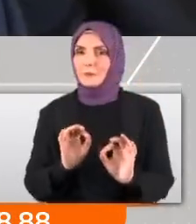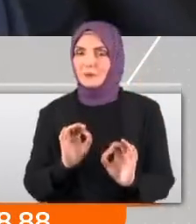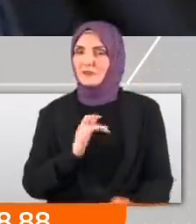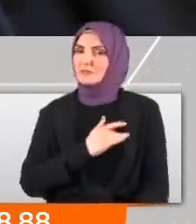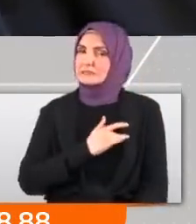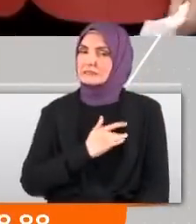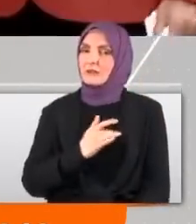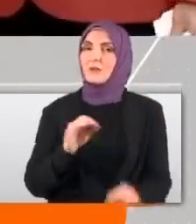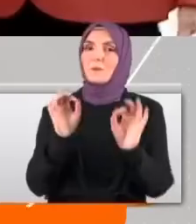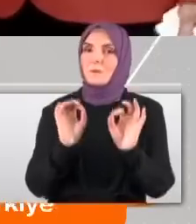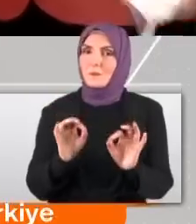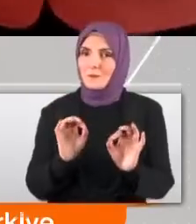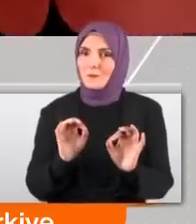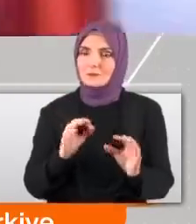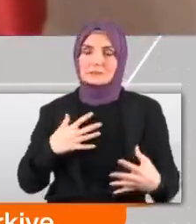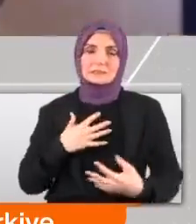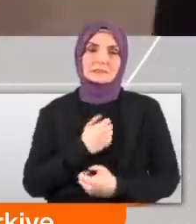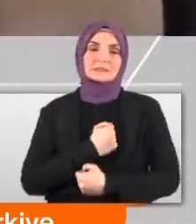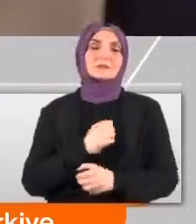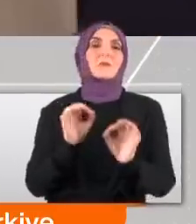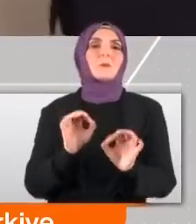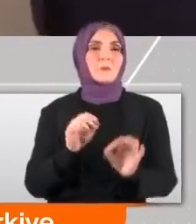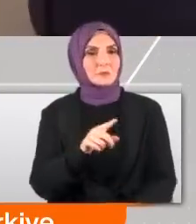sızlayacak, yüreğiniz daralacak.